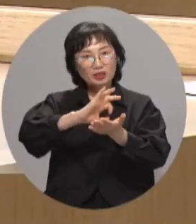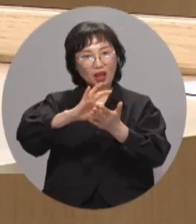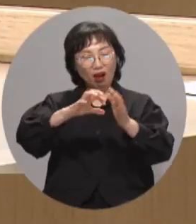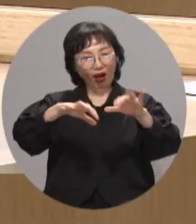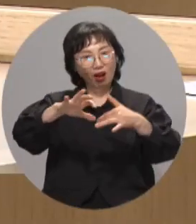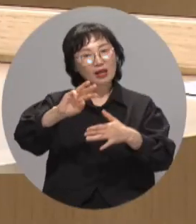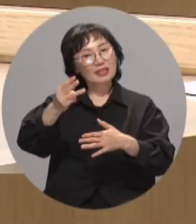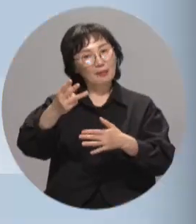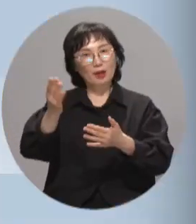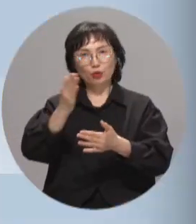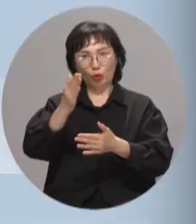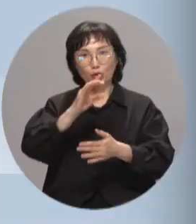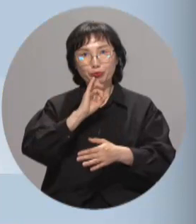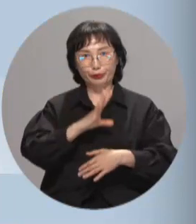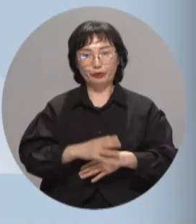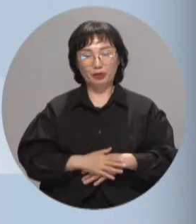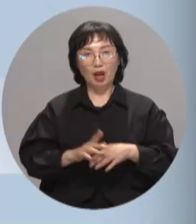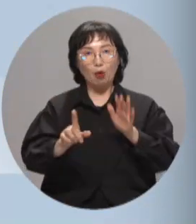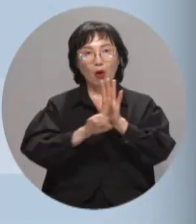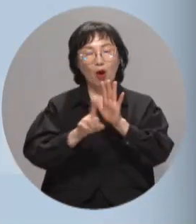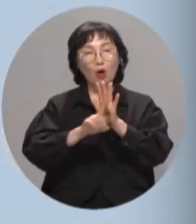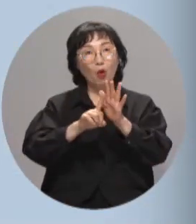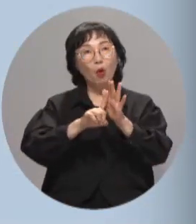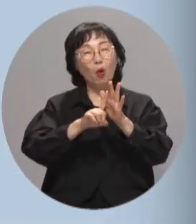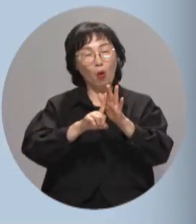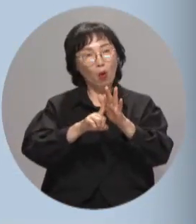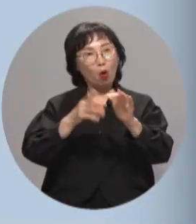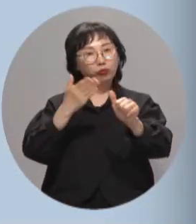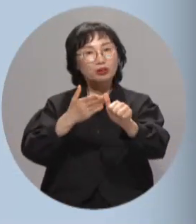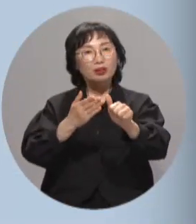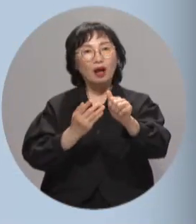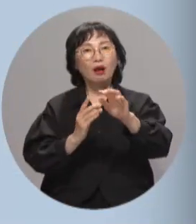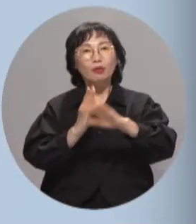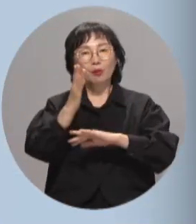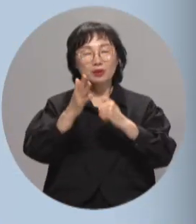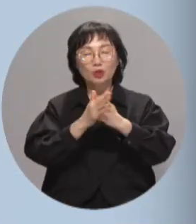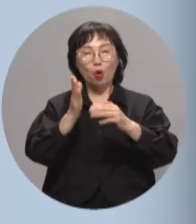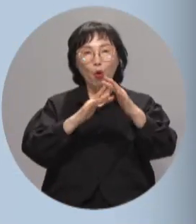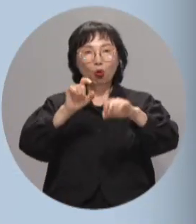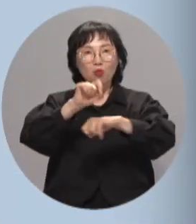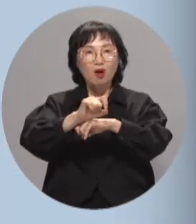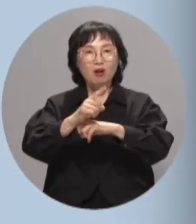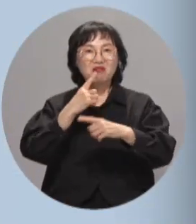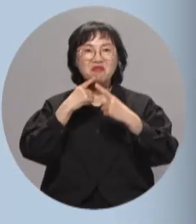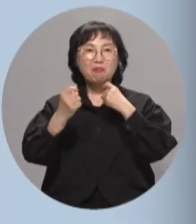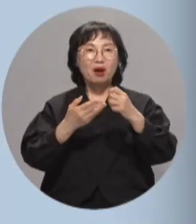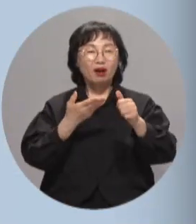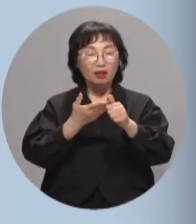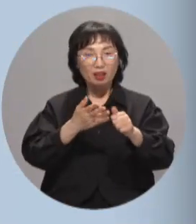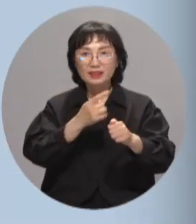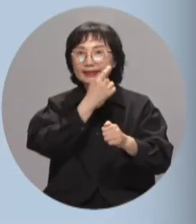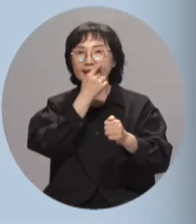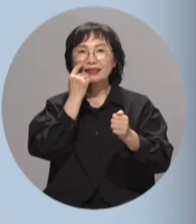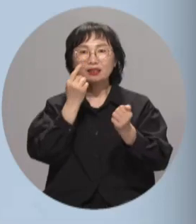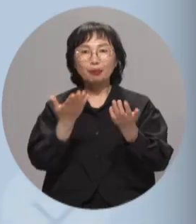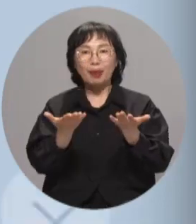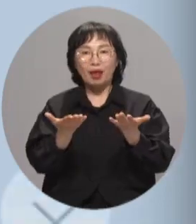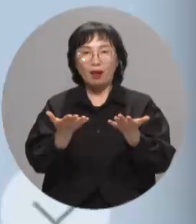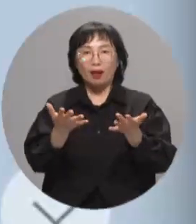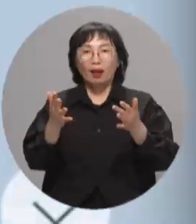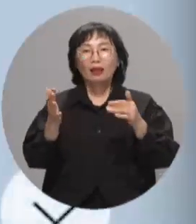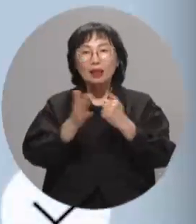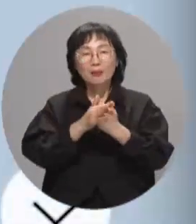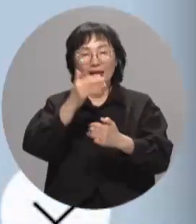고작 300만 원 광고비 요구를 넘어서 공무원에게 불이익을 주겠다고 했다는 증거가 불충분하다며